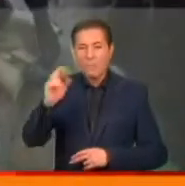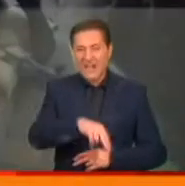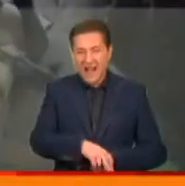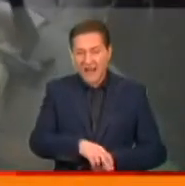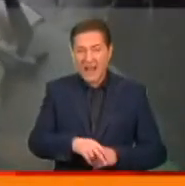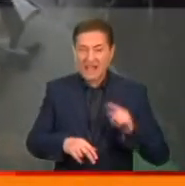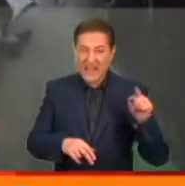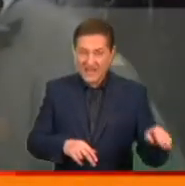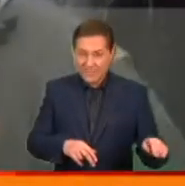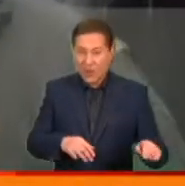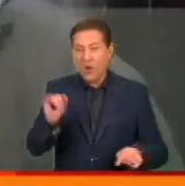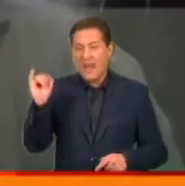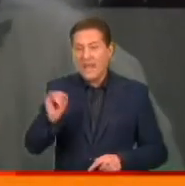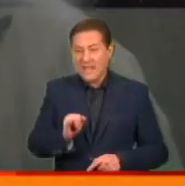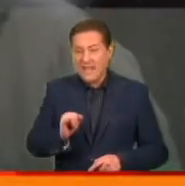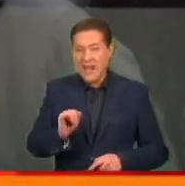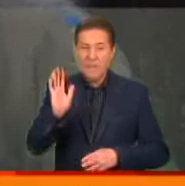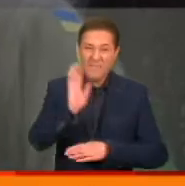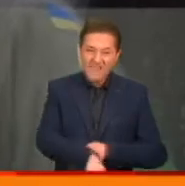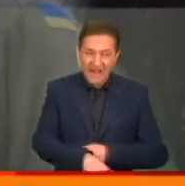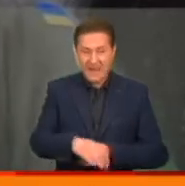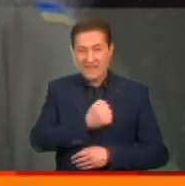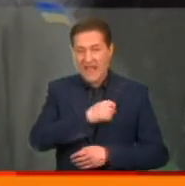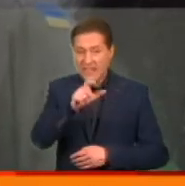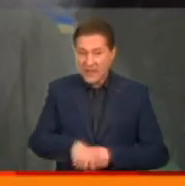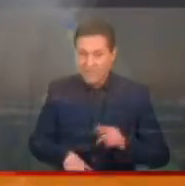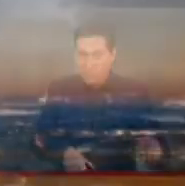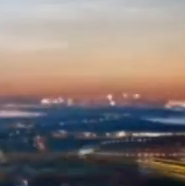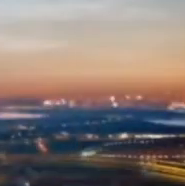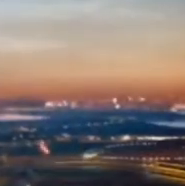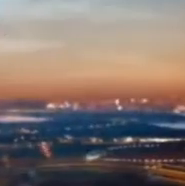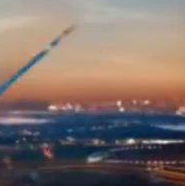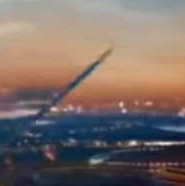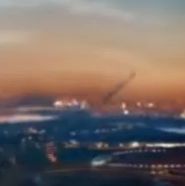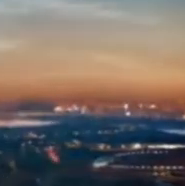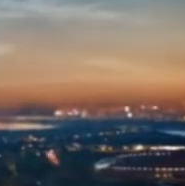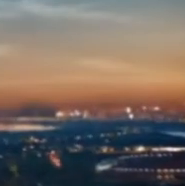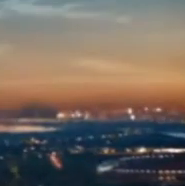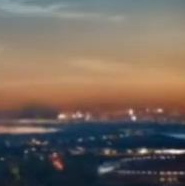нього, і повалила його, якраз таки і пролетіла пуля.